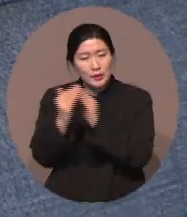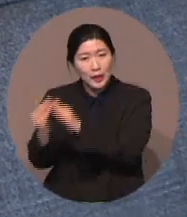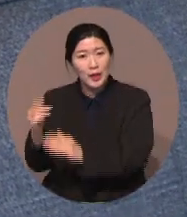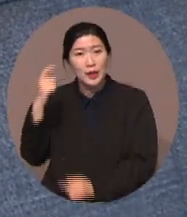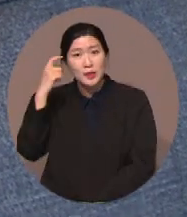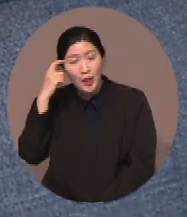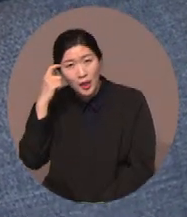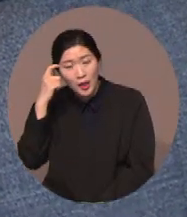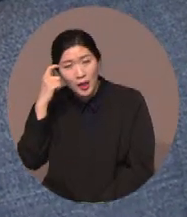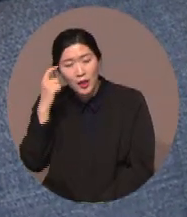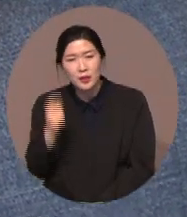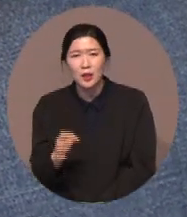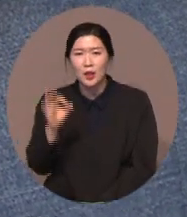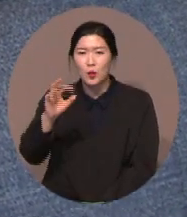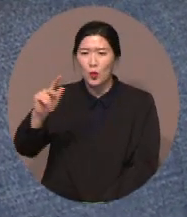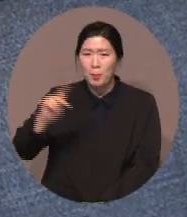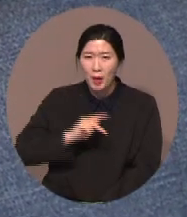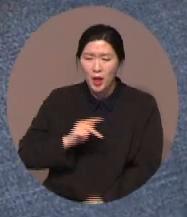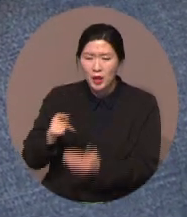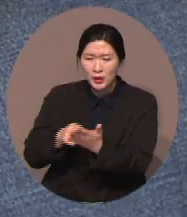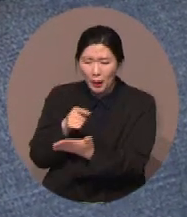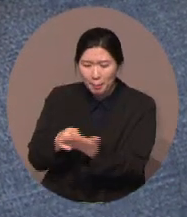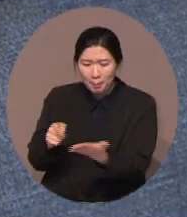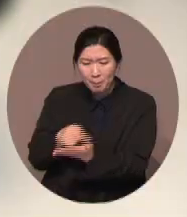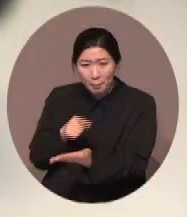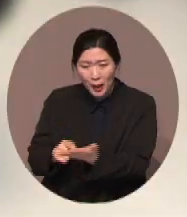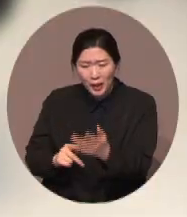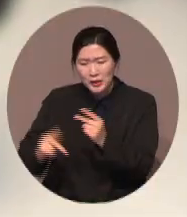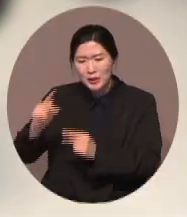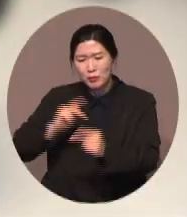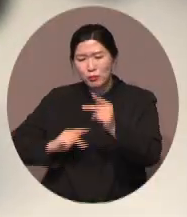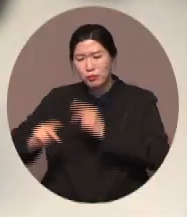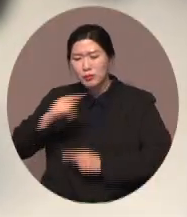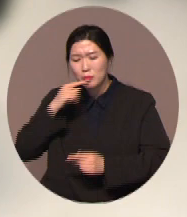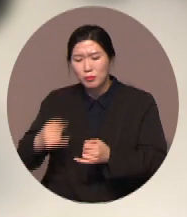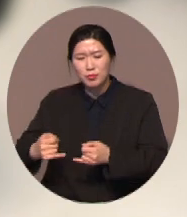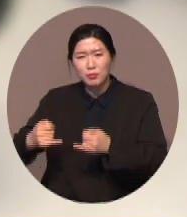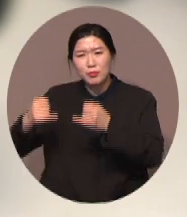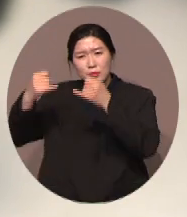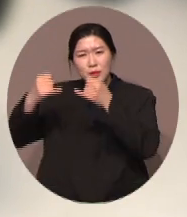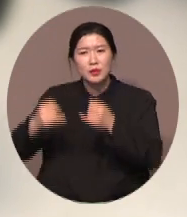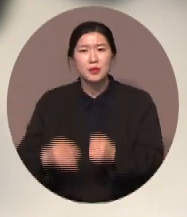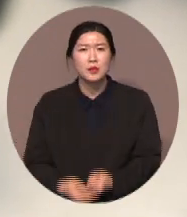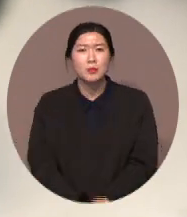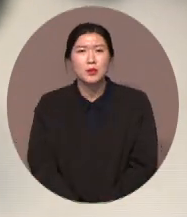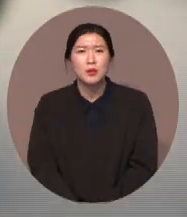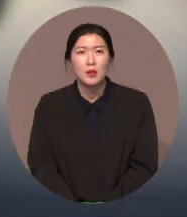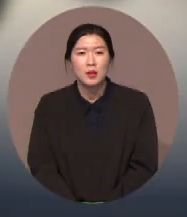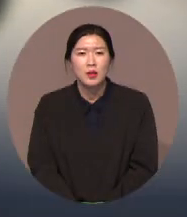씨는 기존 대출을 갚느라 신운의 시작부터 수천만원의 빚을 줬습니다